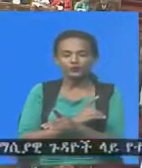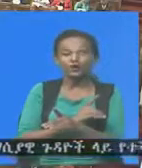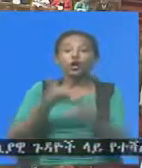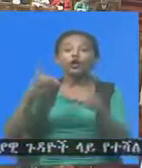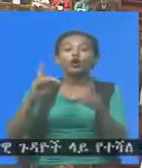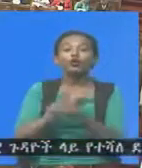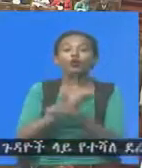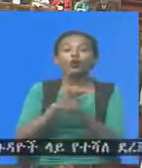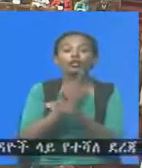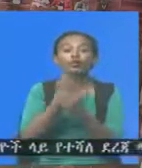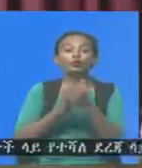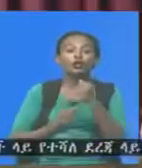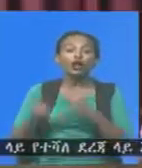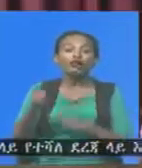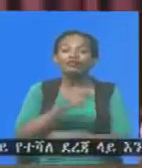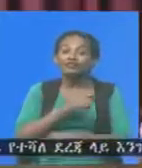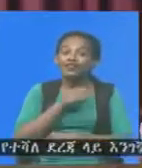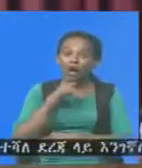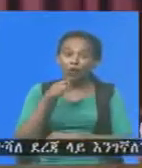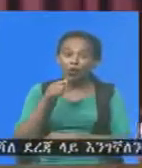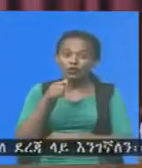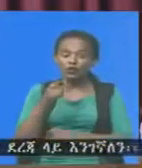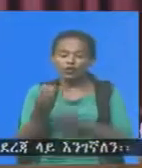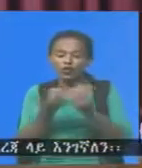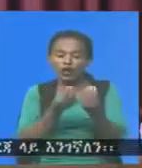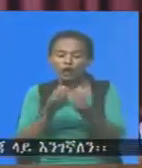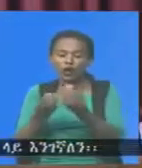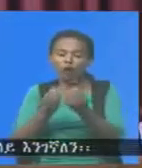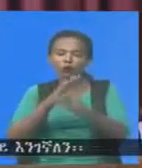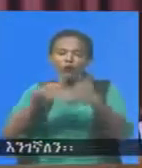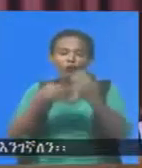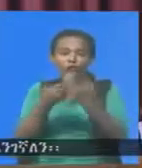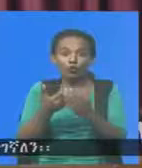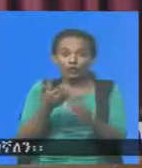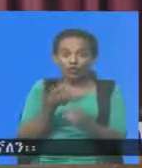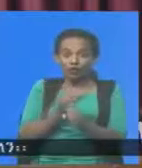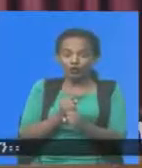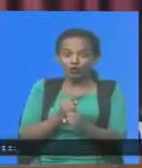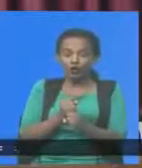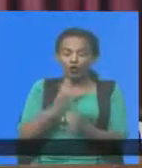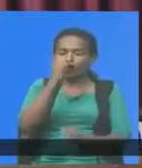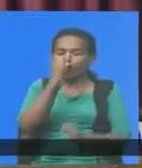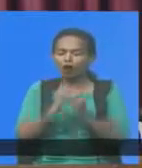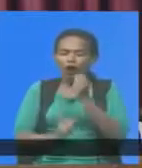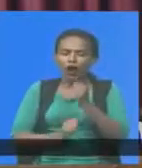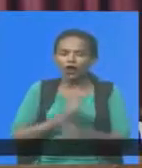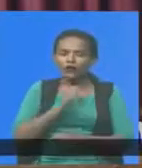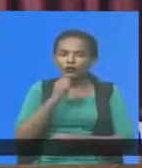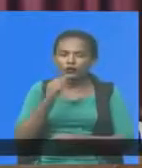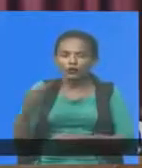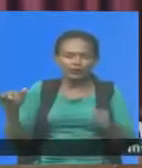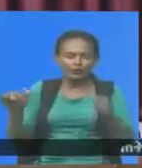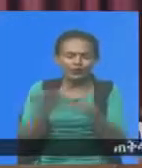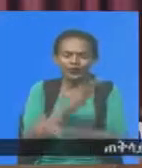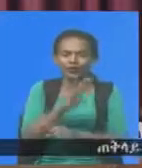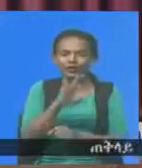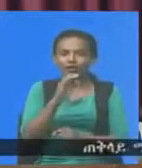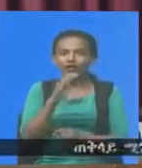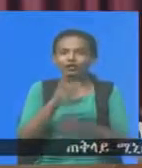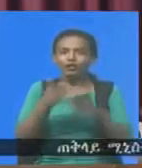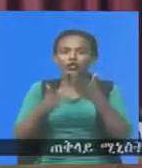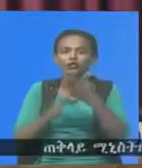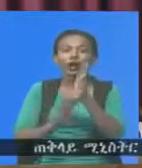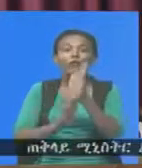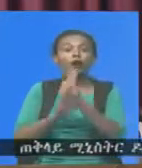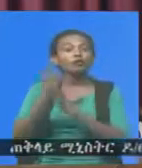ኩባንያው ብቻ ሳይሆን ገበያውን በሞኖፖሊ ተይዞ ካለ ውድድር በበቂ ደረጃ ማደግ